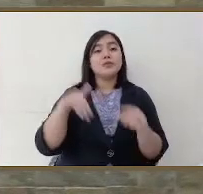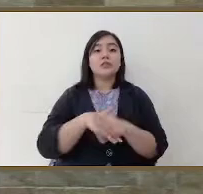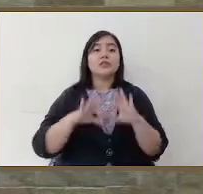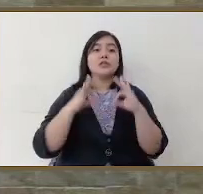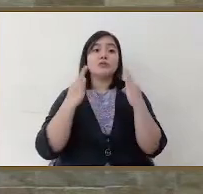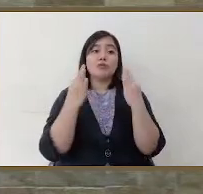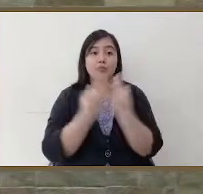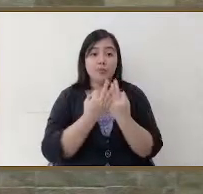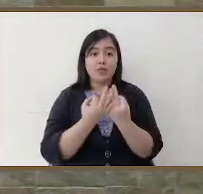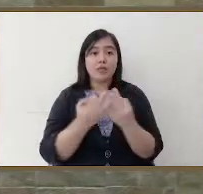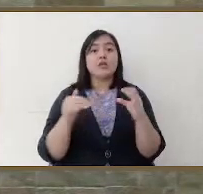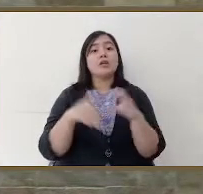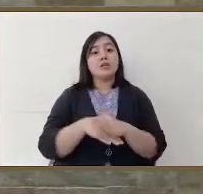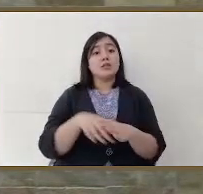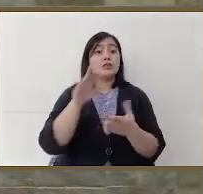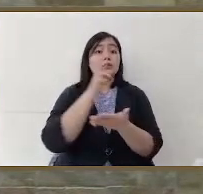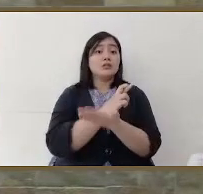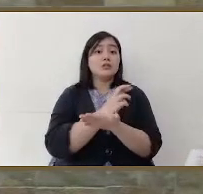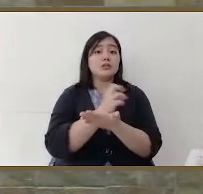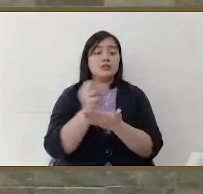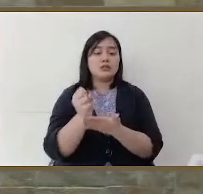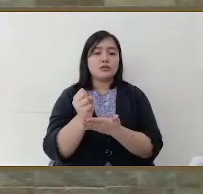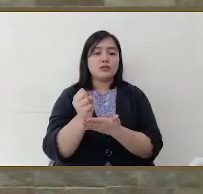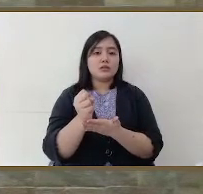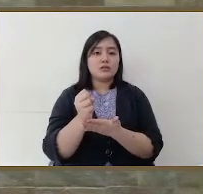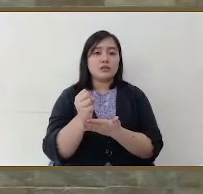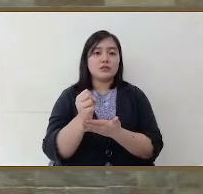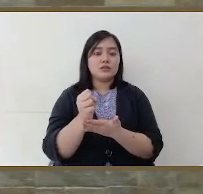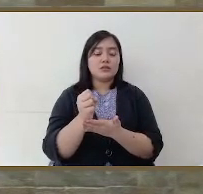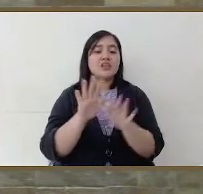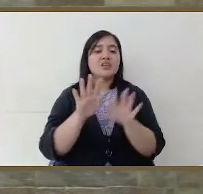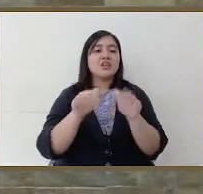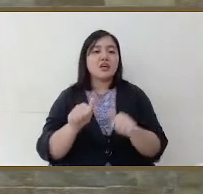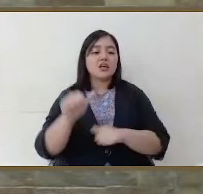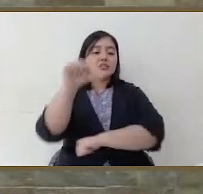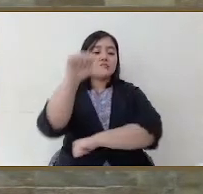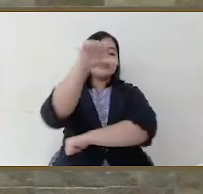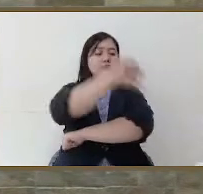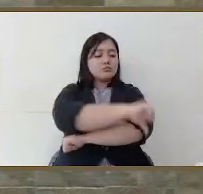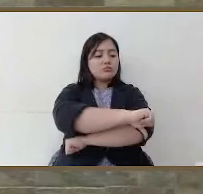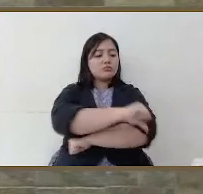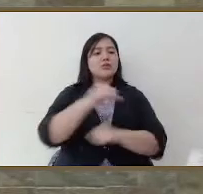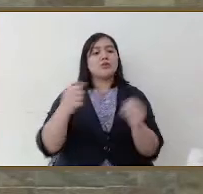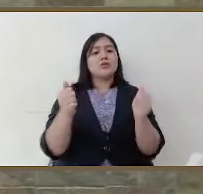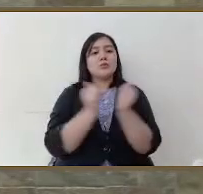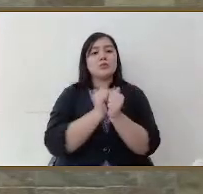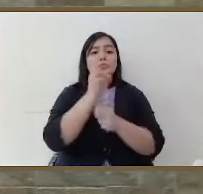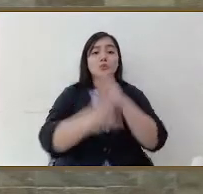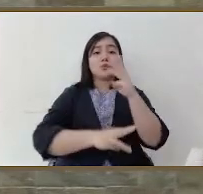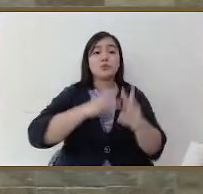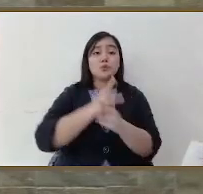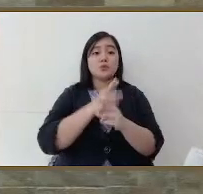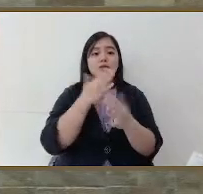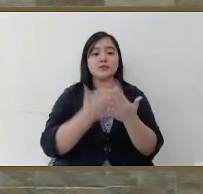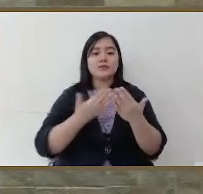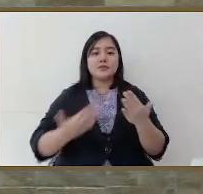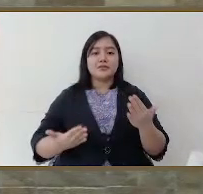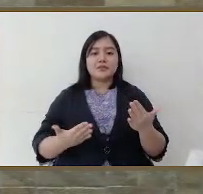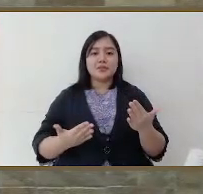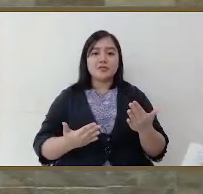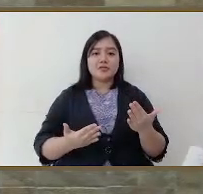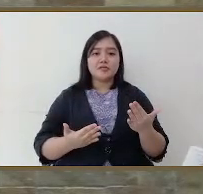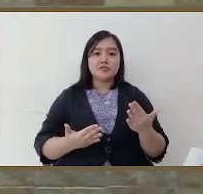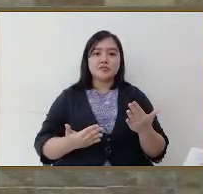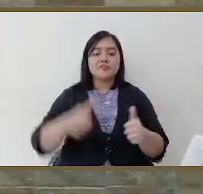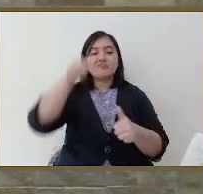ng relationship, ay natatalo ng mga bagay sa ibabaw ng lupang ito. Tandaan nyo, hindi yan yung pagmamahal na galing sa